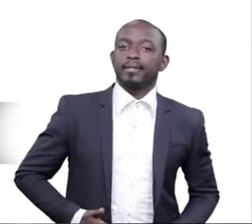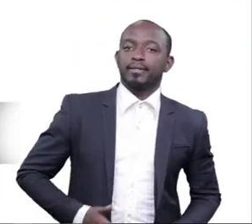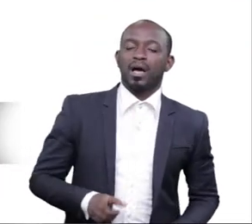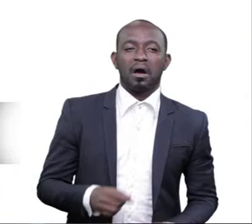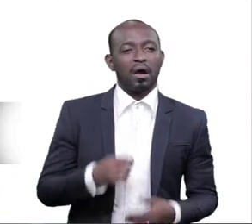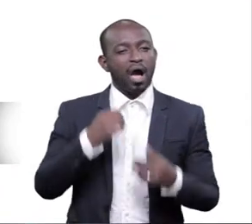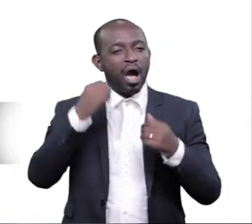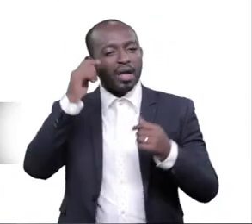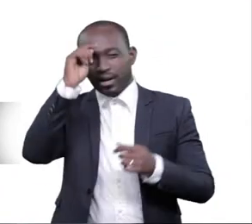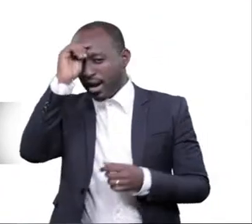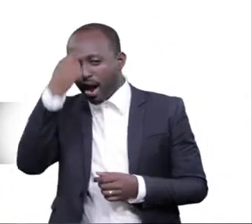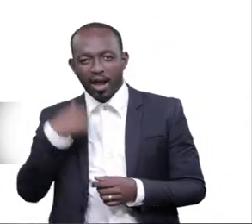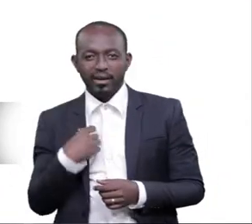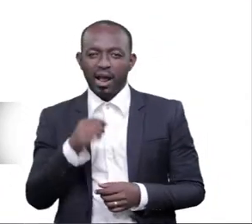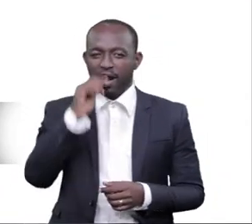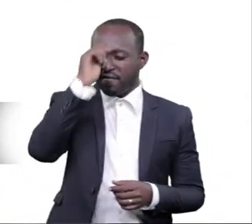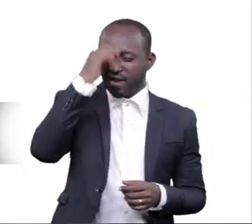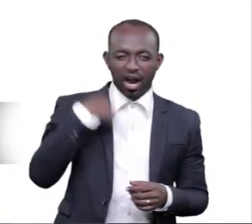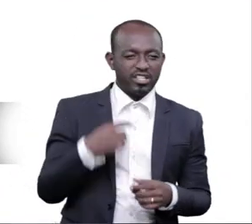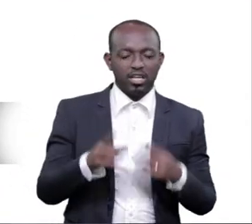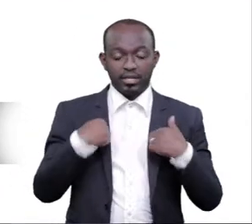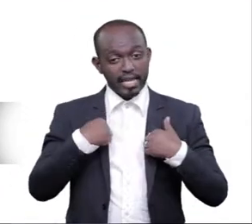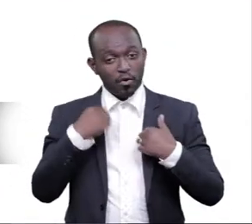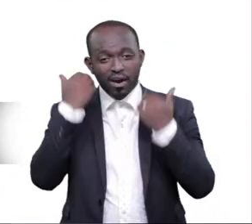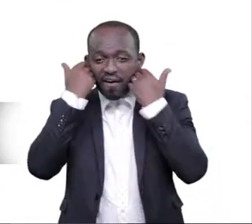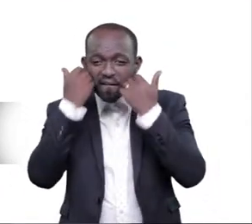aranyanga ubwo mbonye nyanze rero nanjye